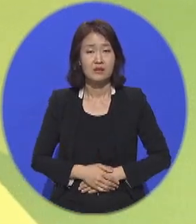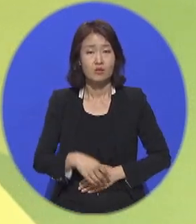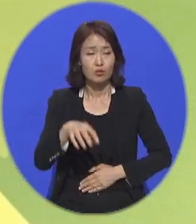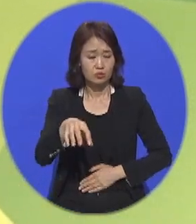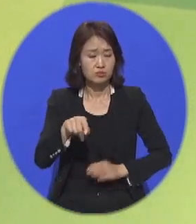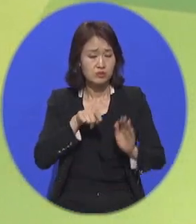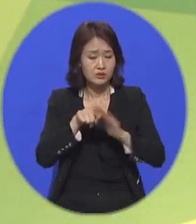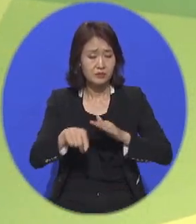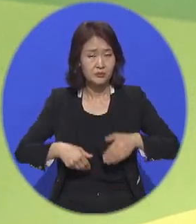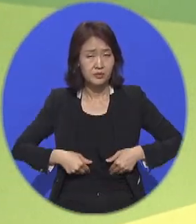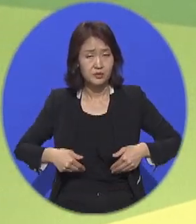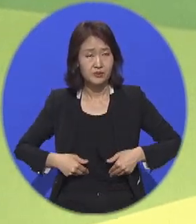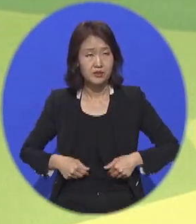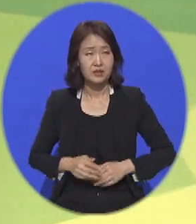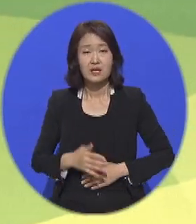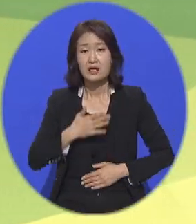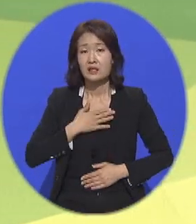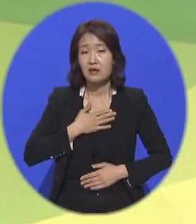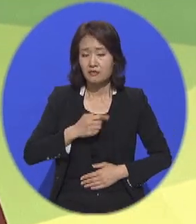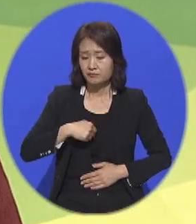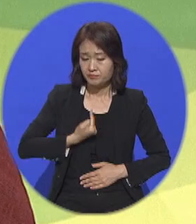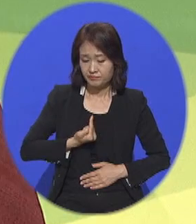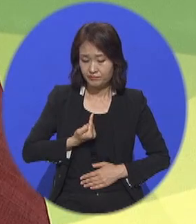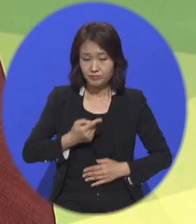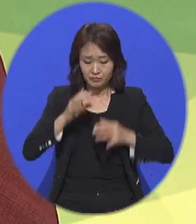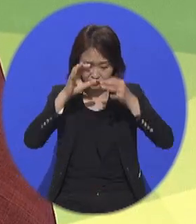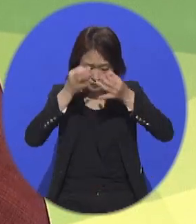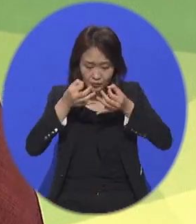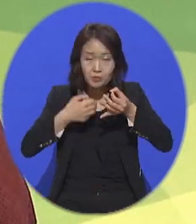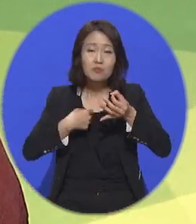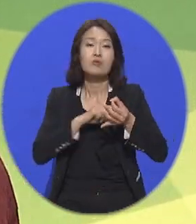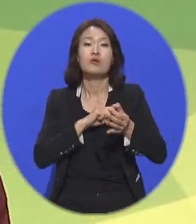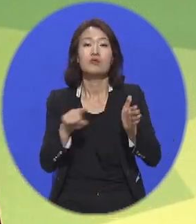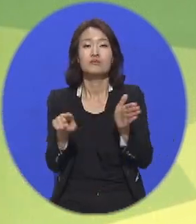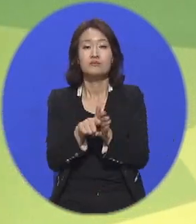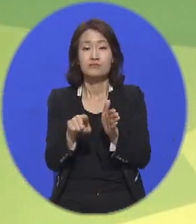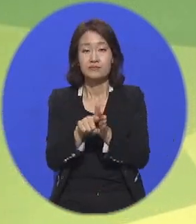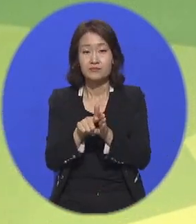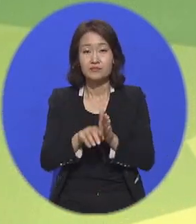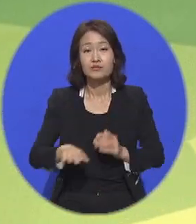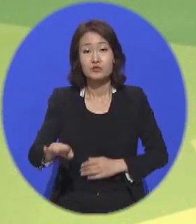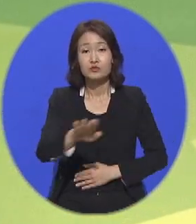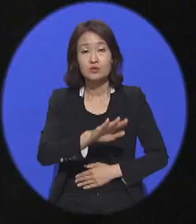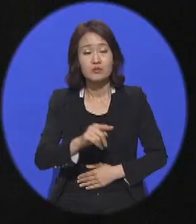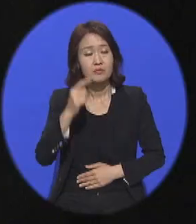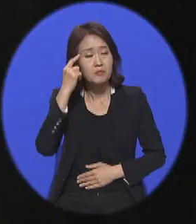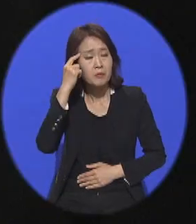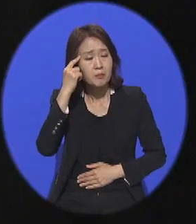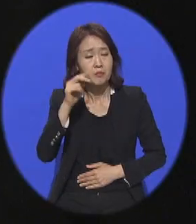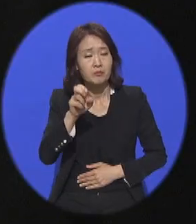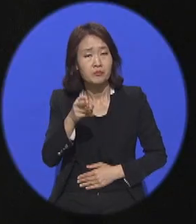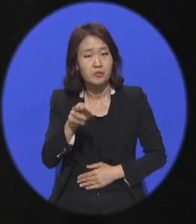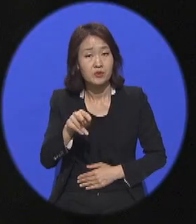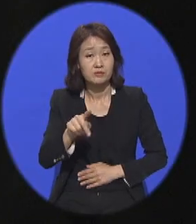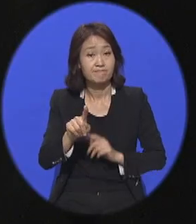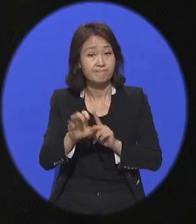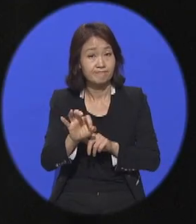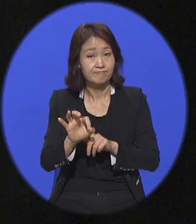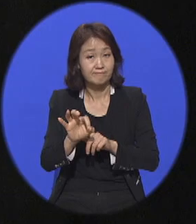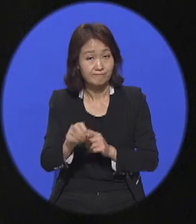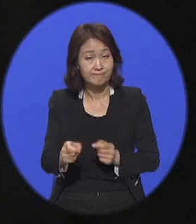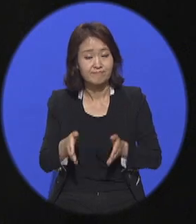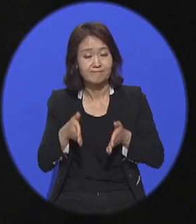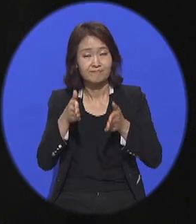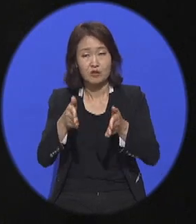있어서 여러분들이 내 자신을 먼저 믿는 것이 여러분들의 명상의 길입니다. 핵심은 내 자신을 믿지